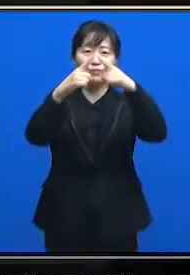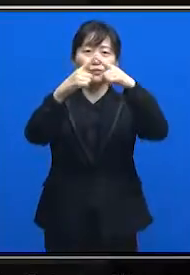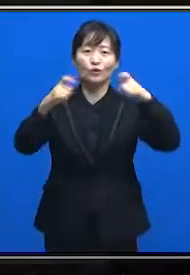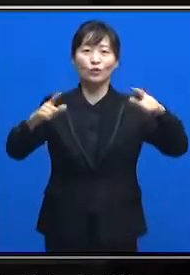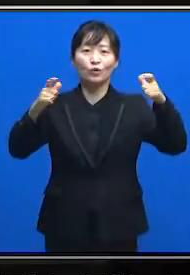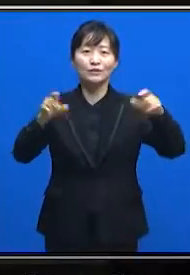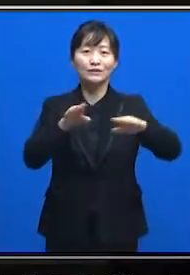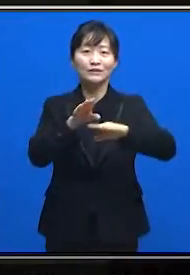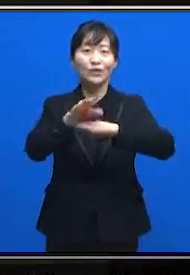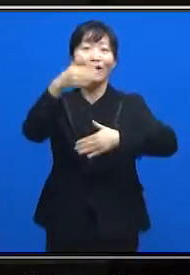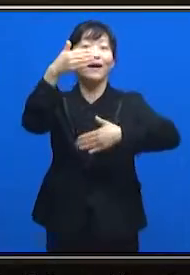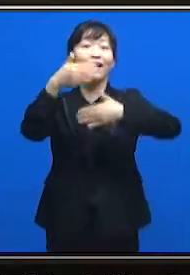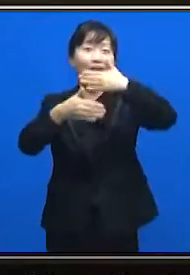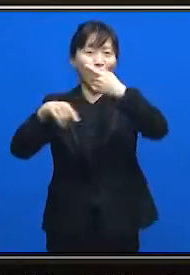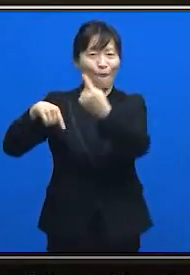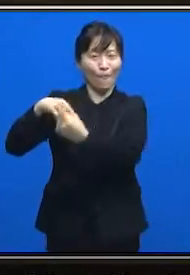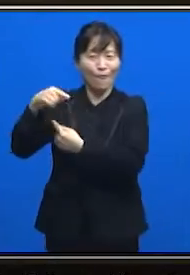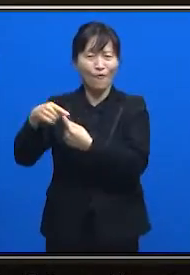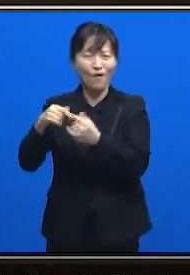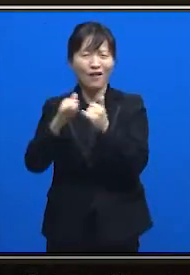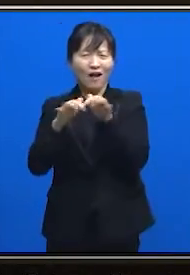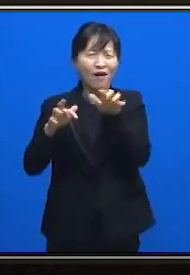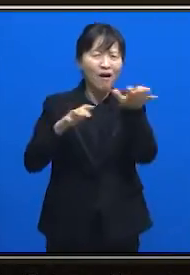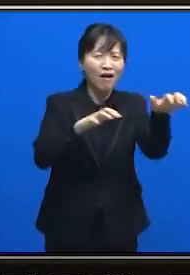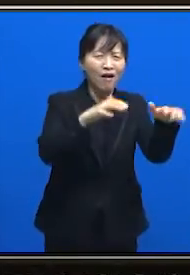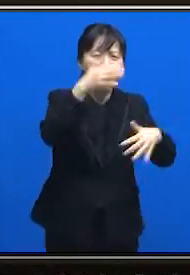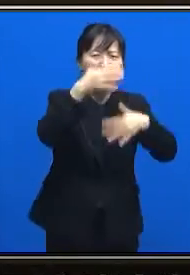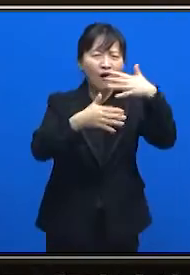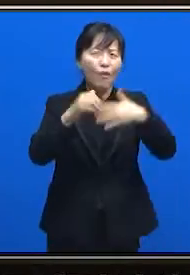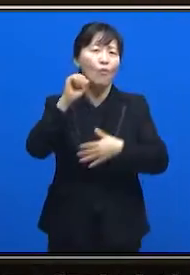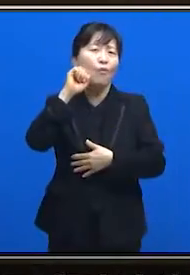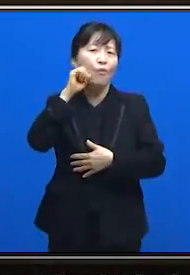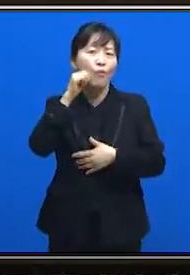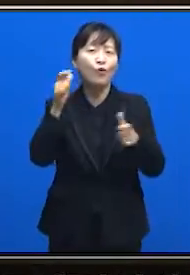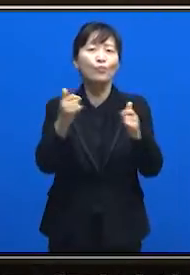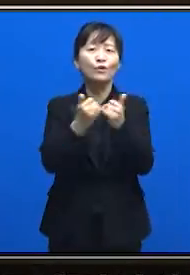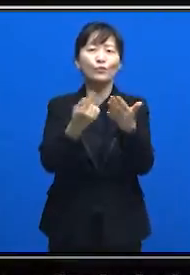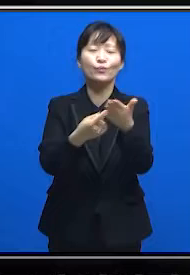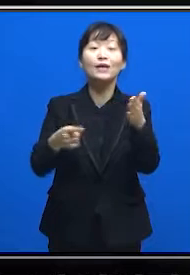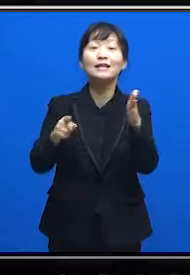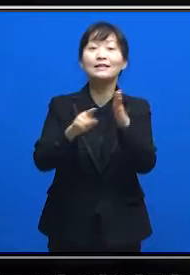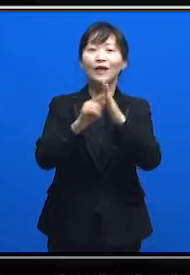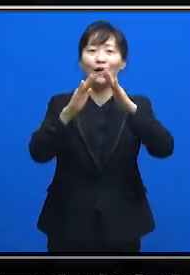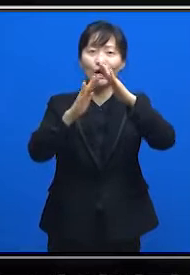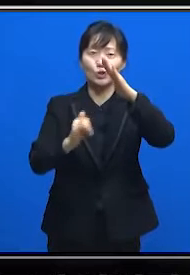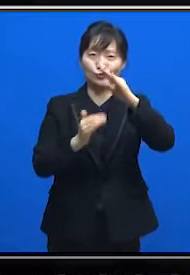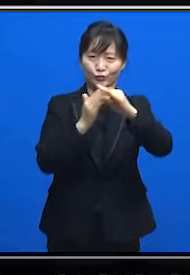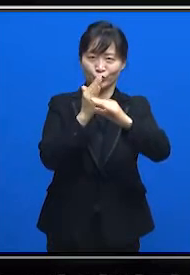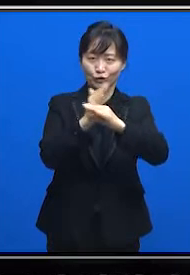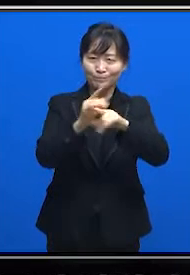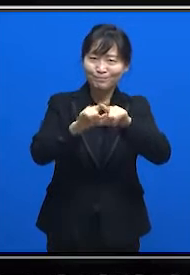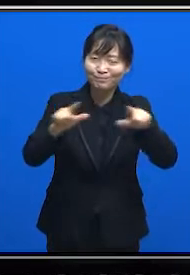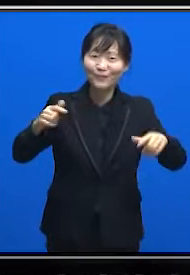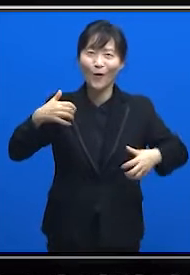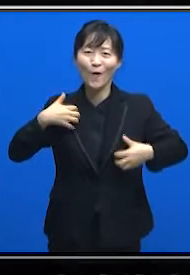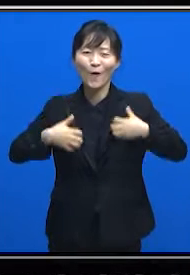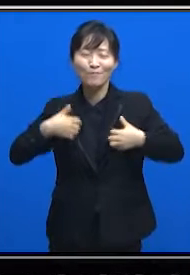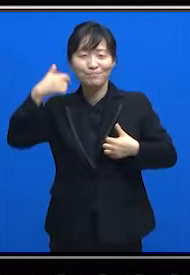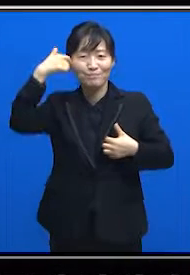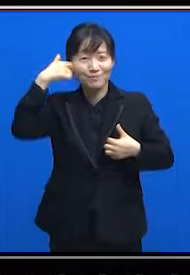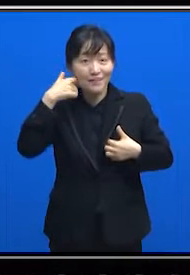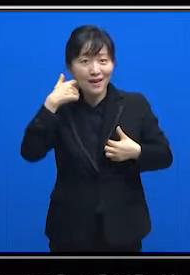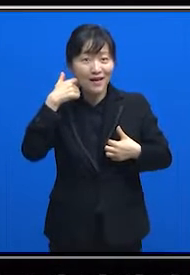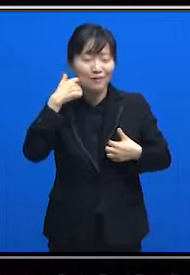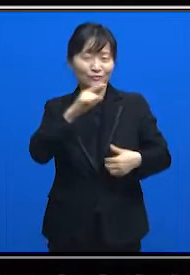극장이 운영 됐는데요 인파가 몰리는 극장을 찾기 어려운 국민들을 위한 것으로 가족중심의 대중성과